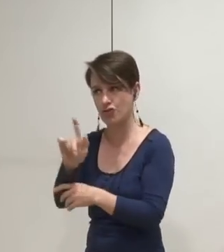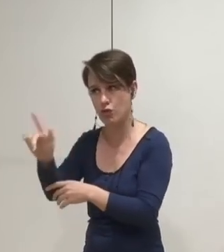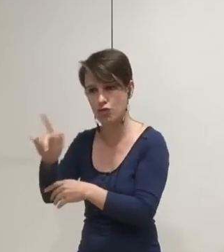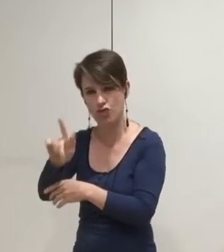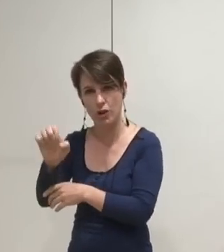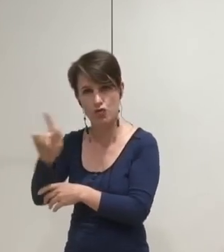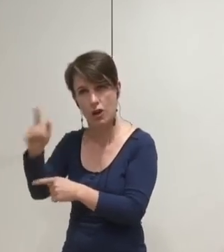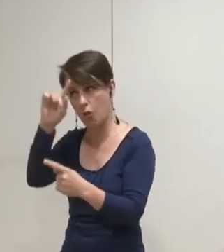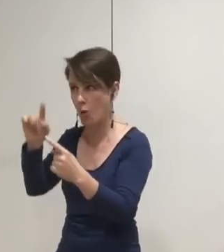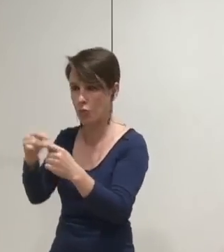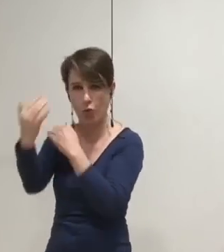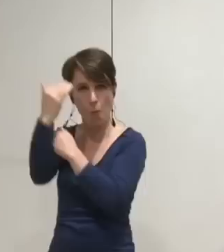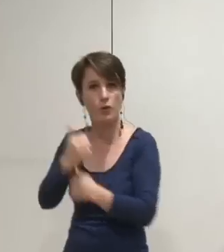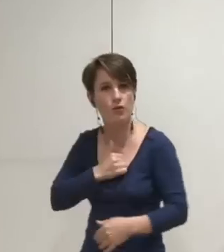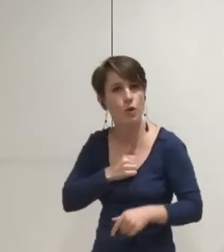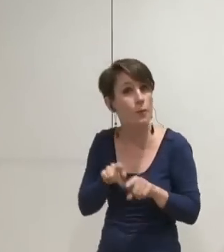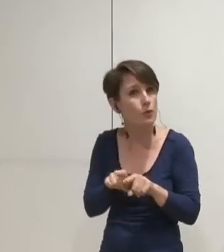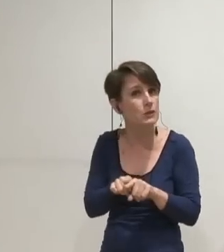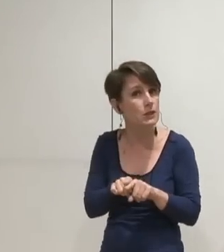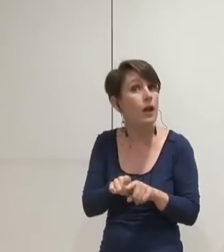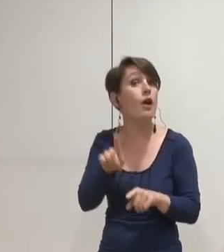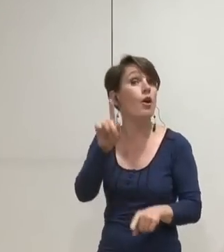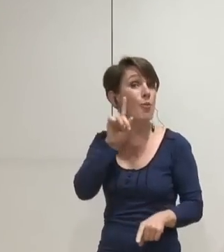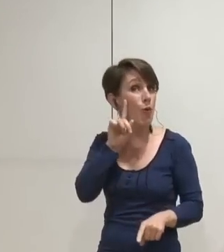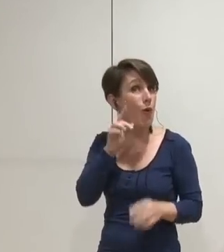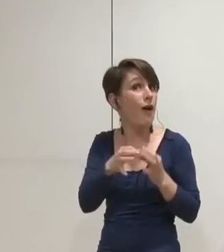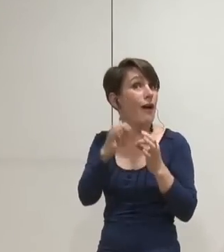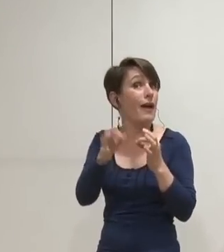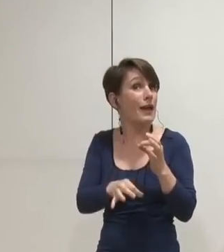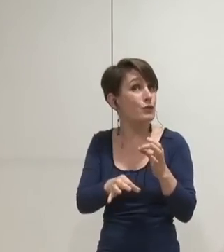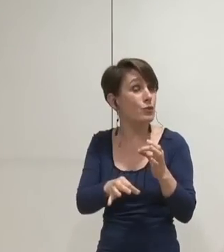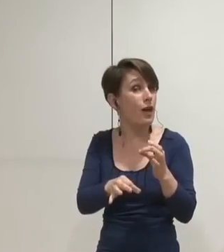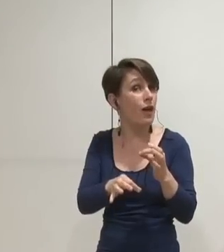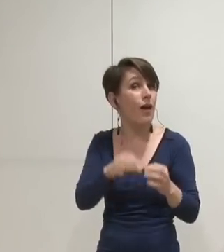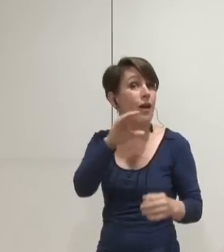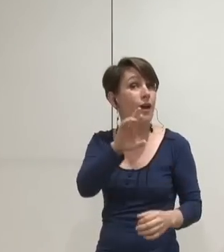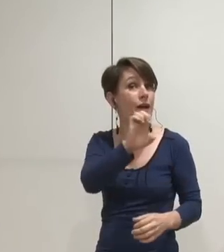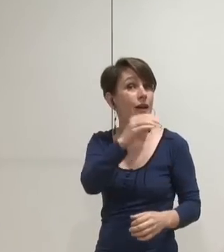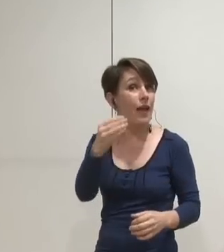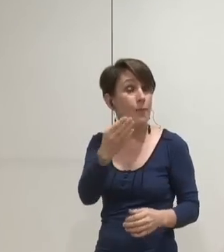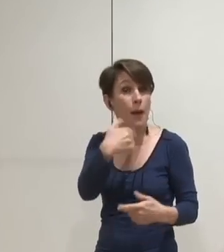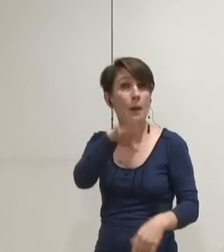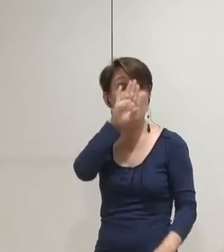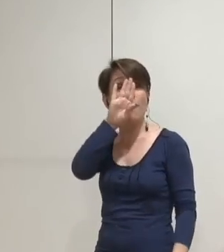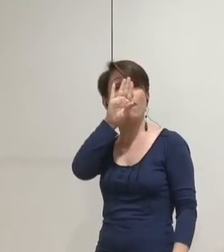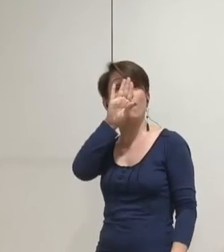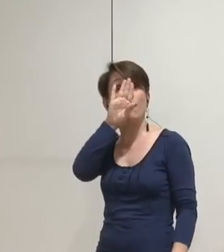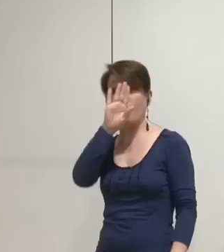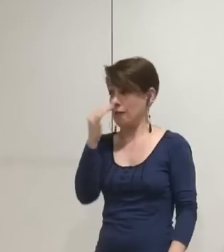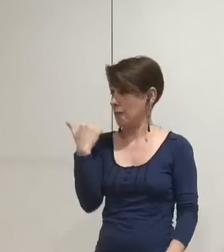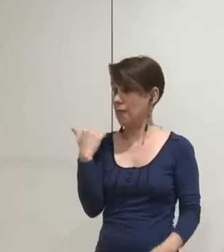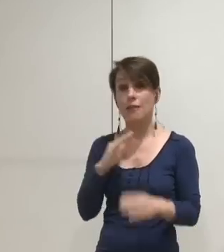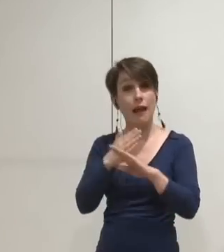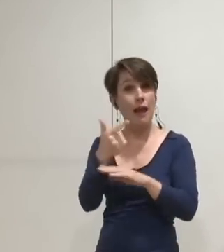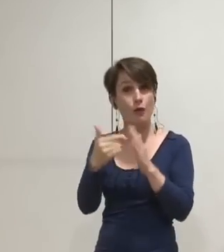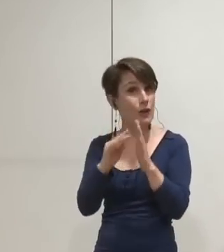en effet le piège du crème s'est refermé sur G à la rentrée 2014 sur GG